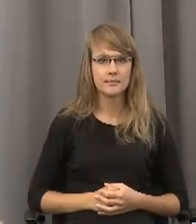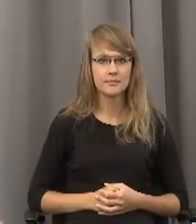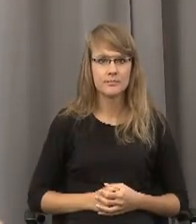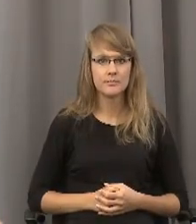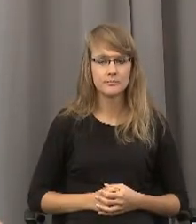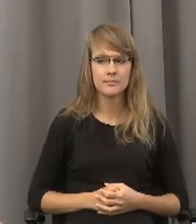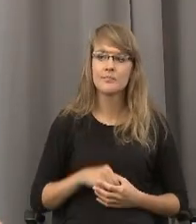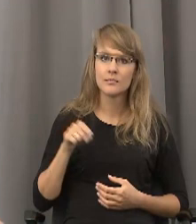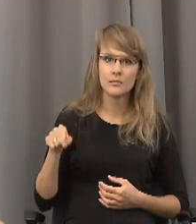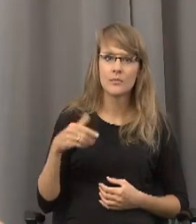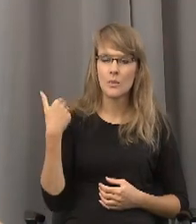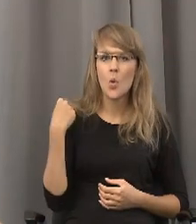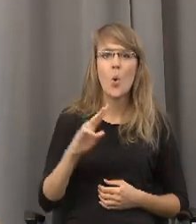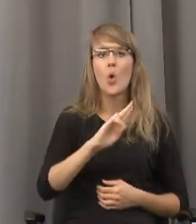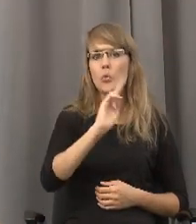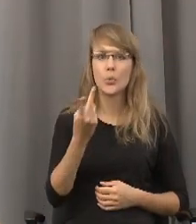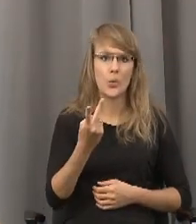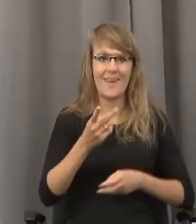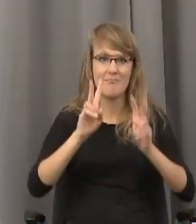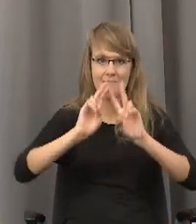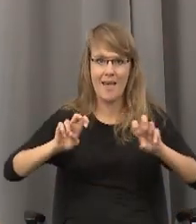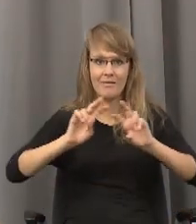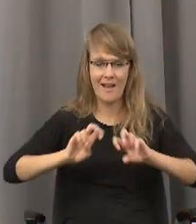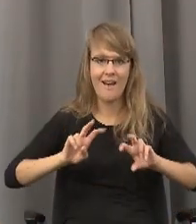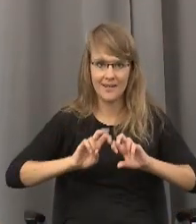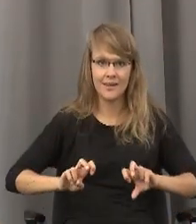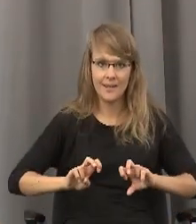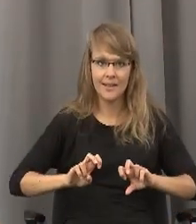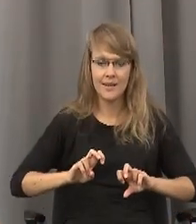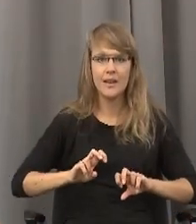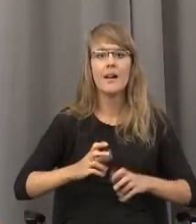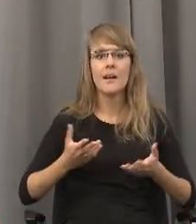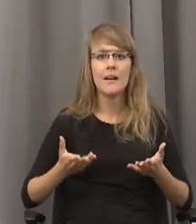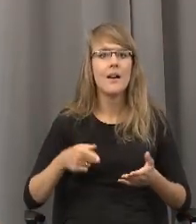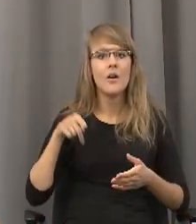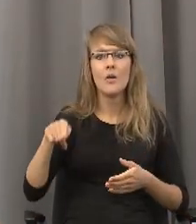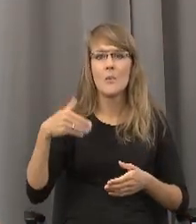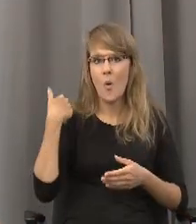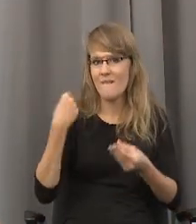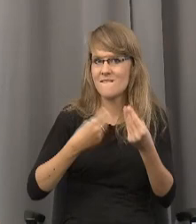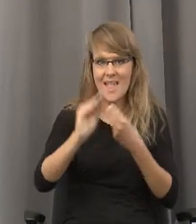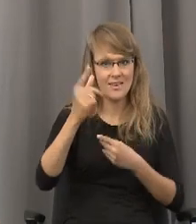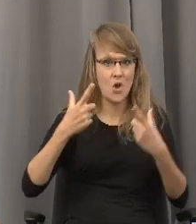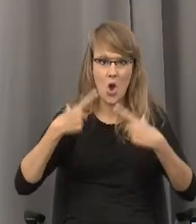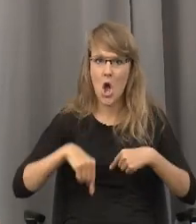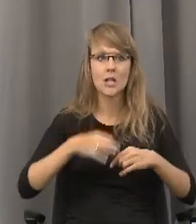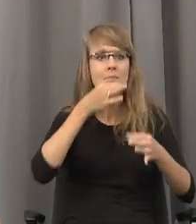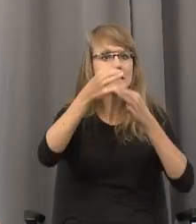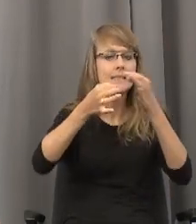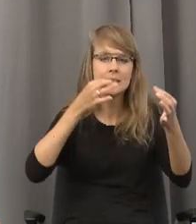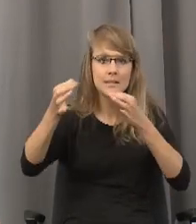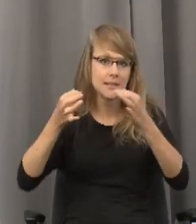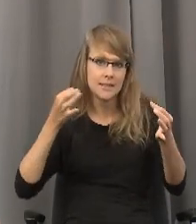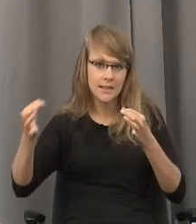Drugie badanie, które wykonywaliśmy, to na dużo większej grupie